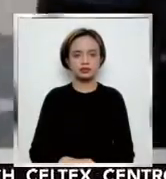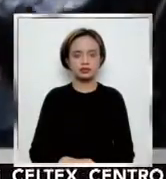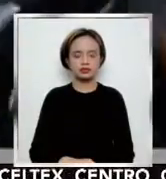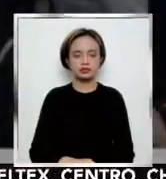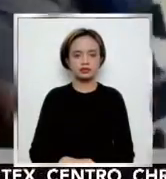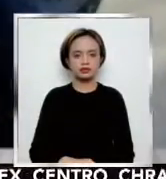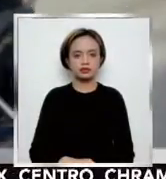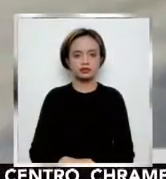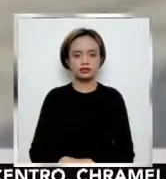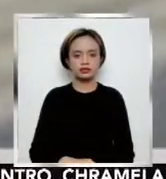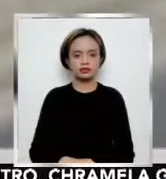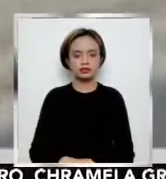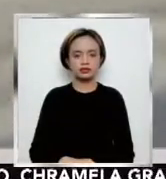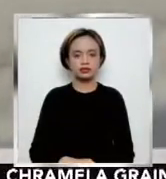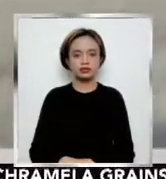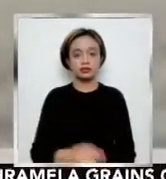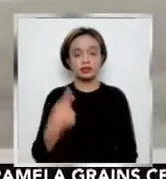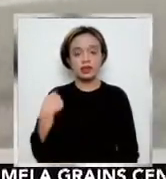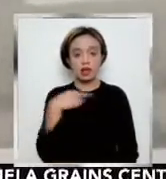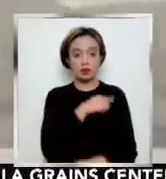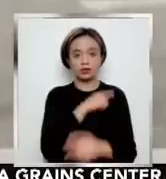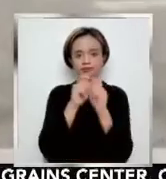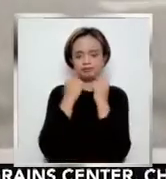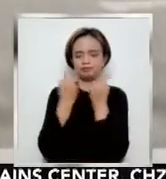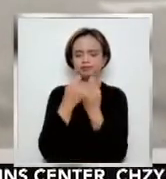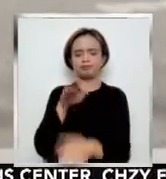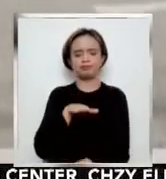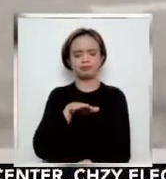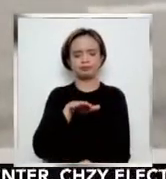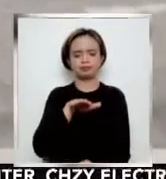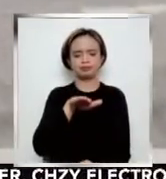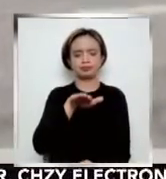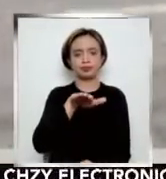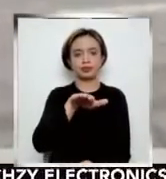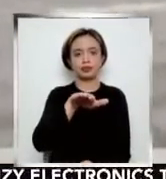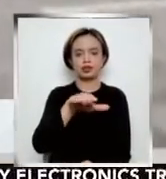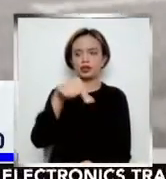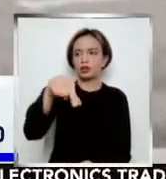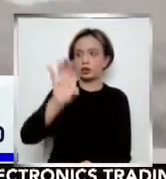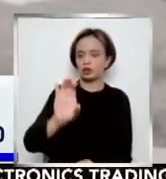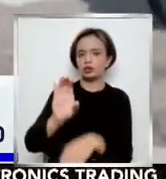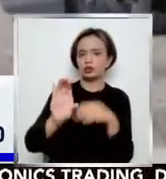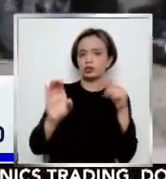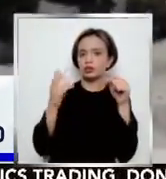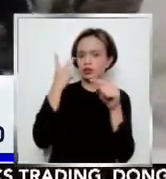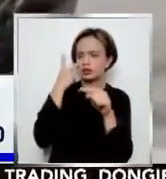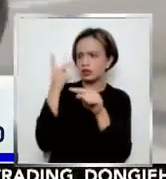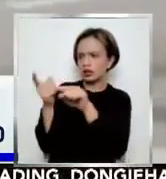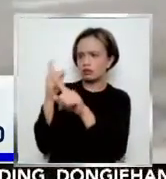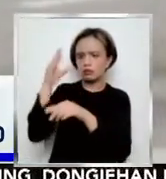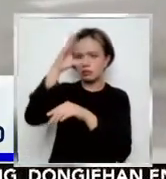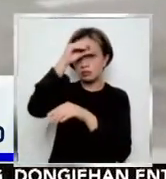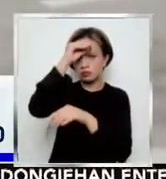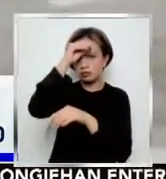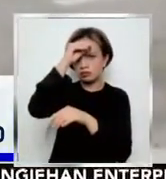Dumadaan ng team namin sa bahaging ito ng EDSA Balintawak na matsyempohang nagpapambuno ang mga lalaking ito.